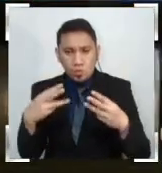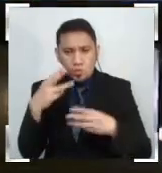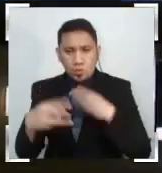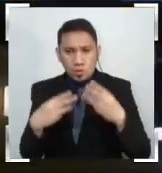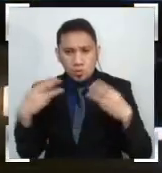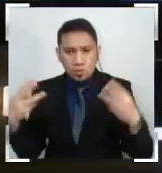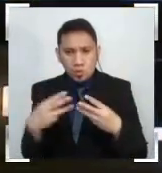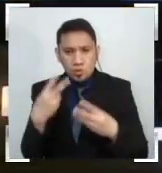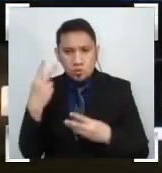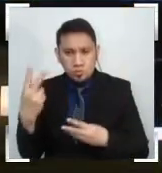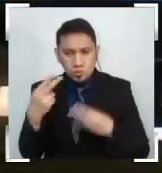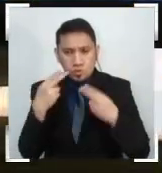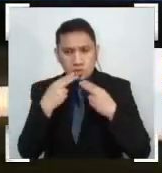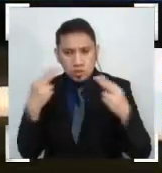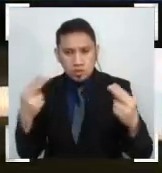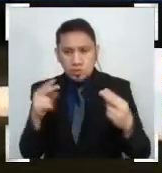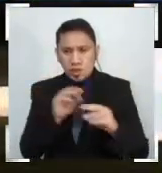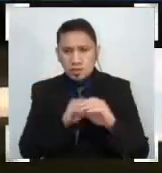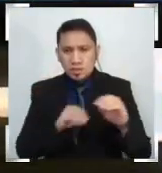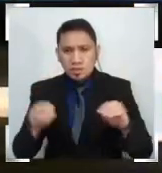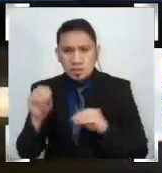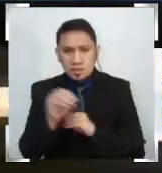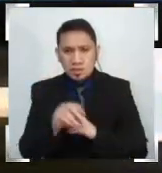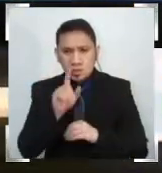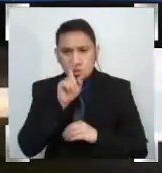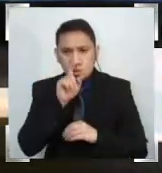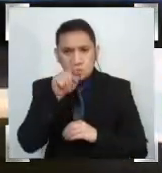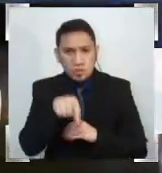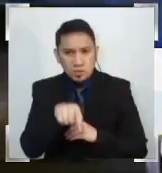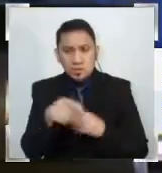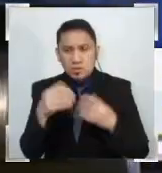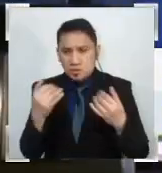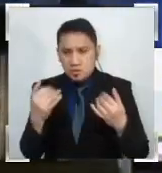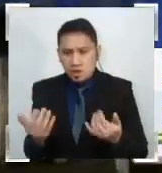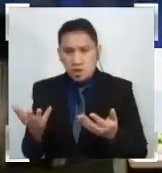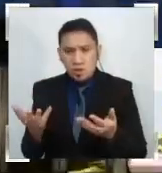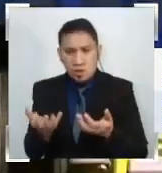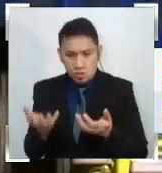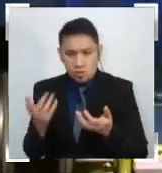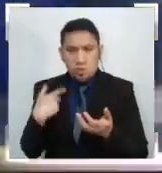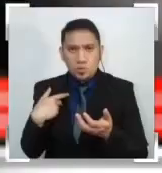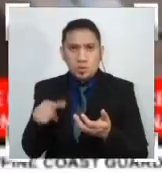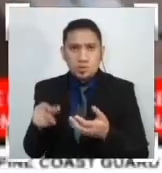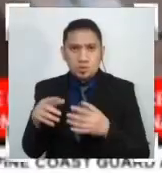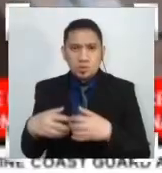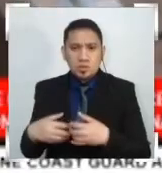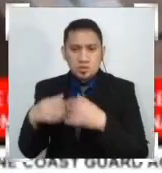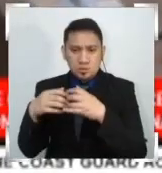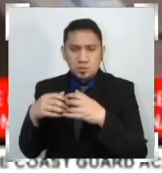rin ni Moreno, isusulong niya ang pagtatatag ng Department of National History and Culture.